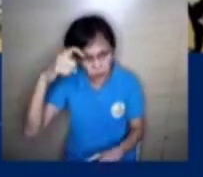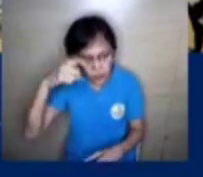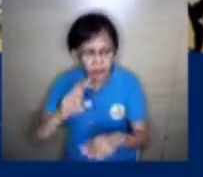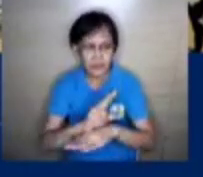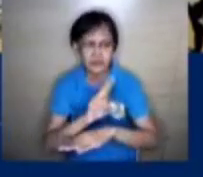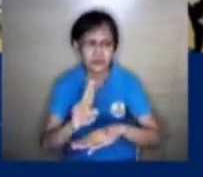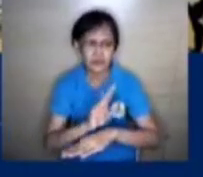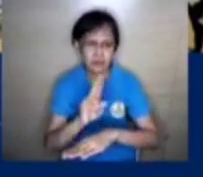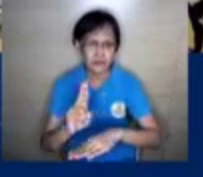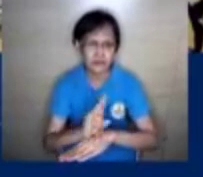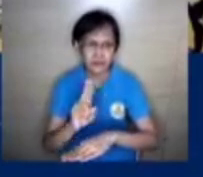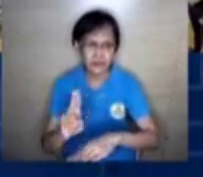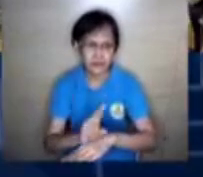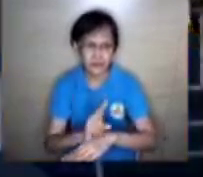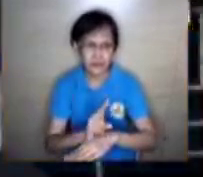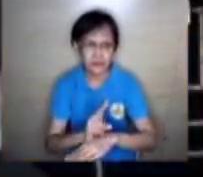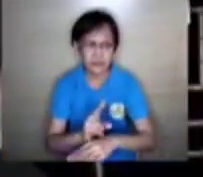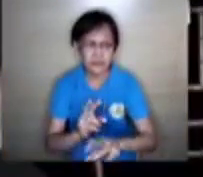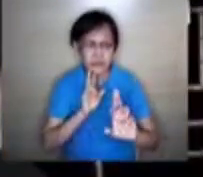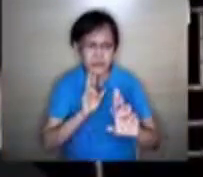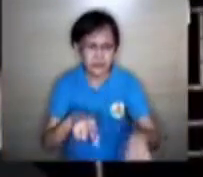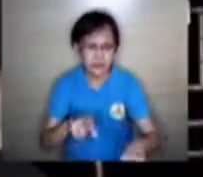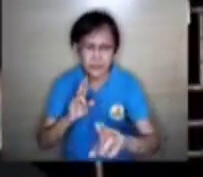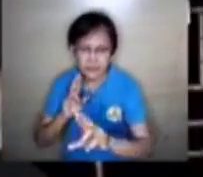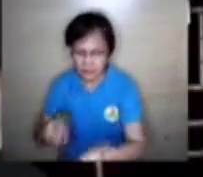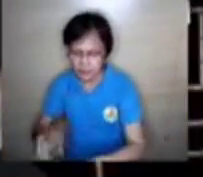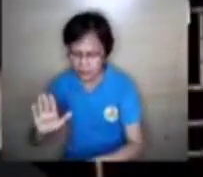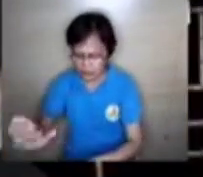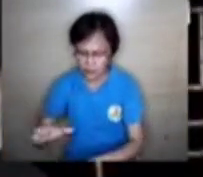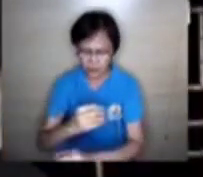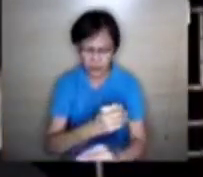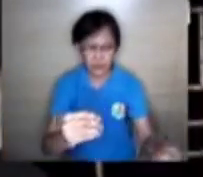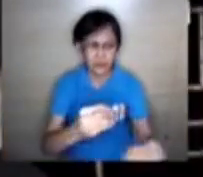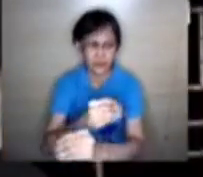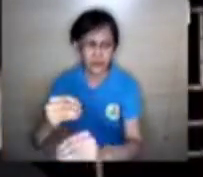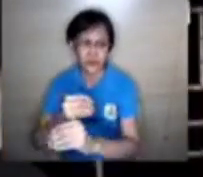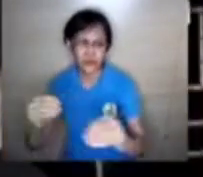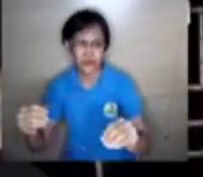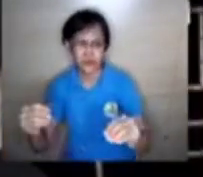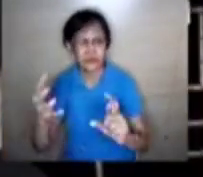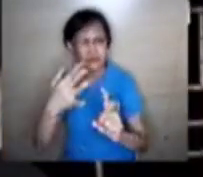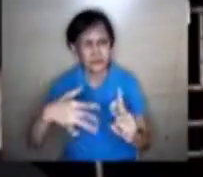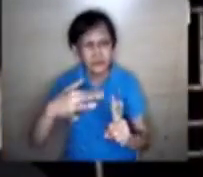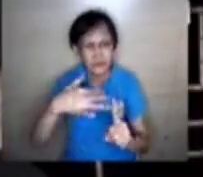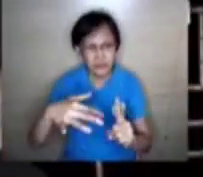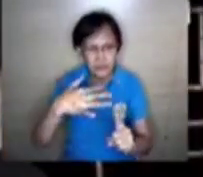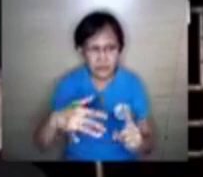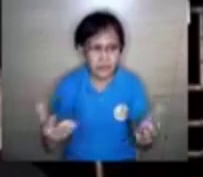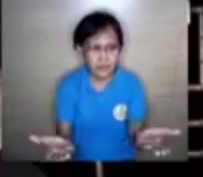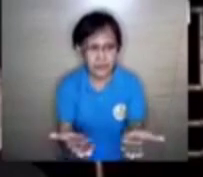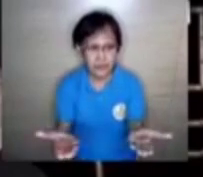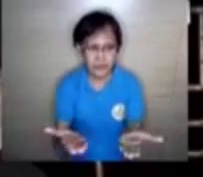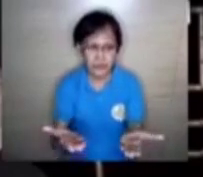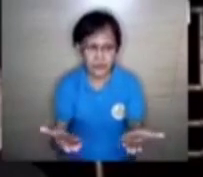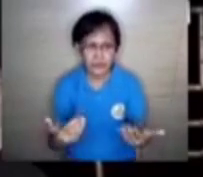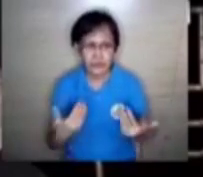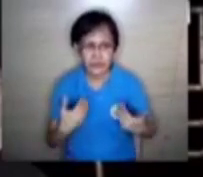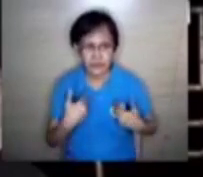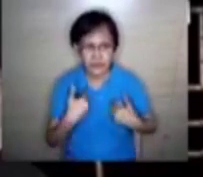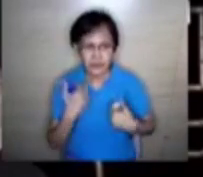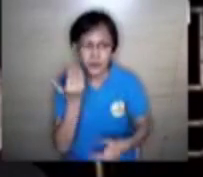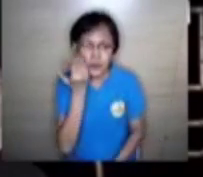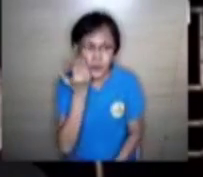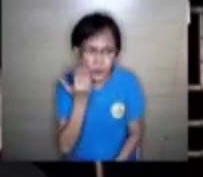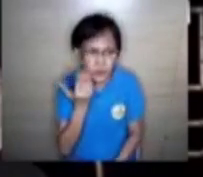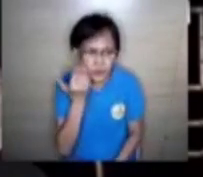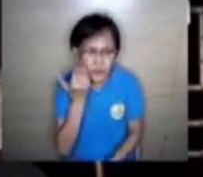Isa-isa itong tinugunan ng ating mga opisina. Karamihan sa mga obserbasyon dito ay nakaugat sa kakulangan ng